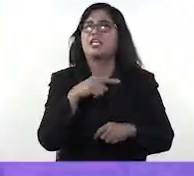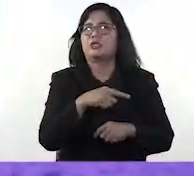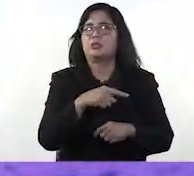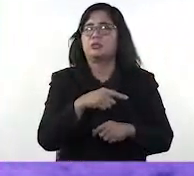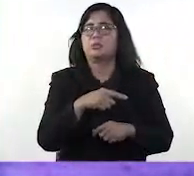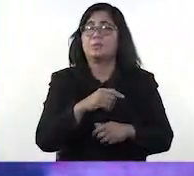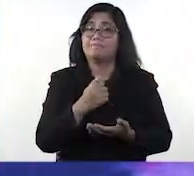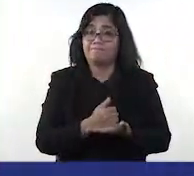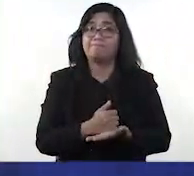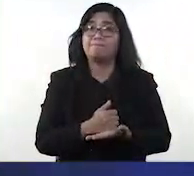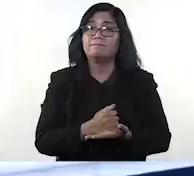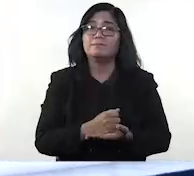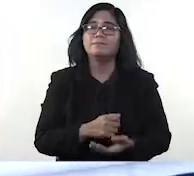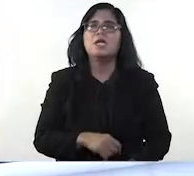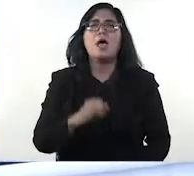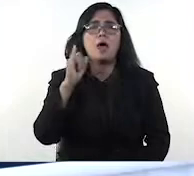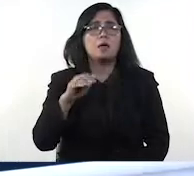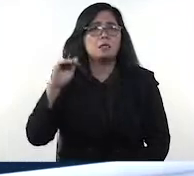Hai di akhir zaman